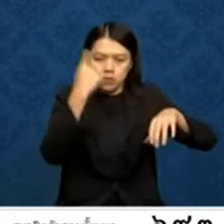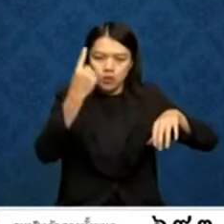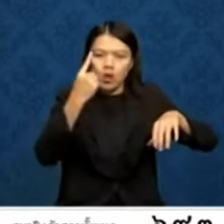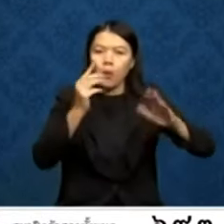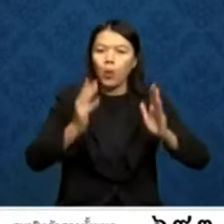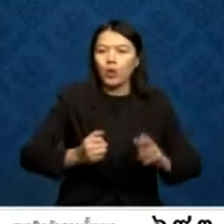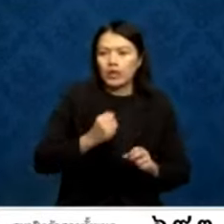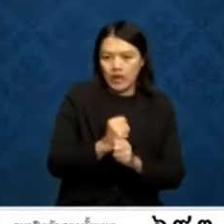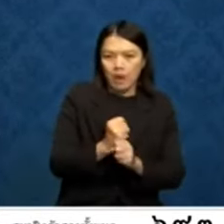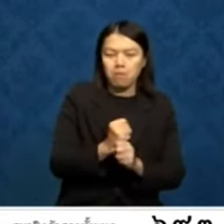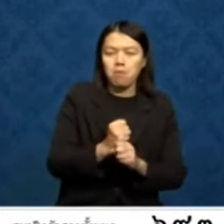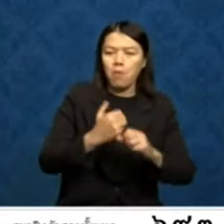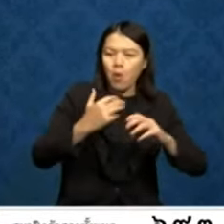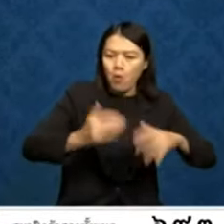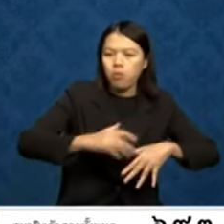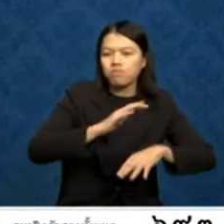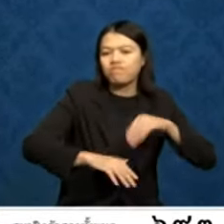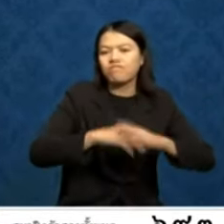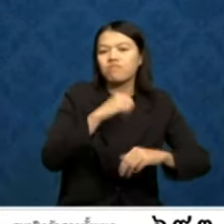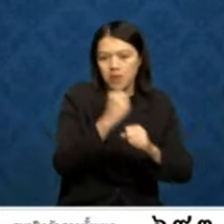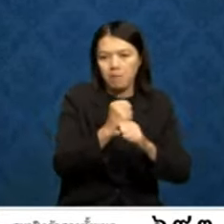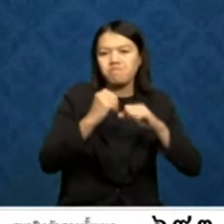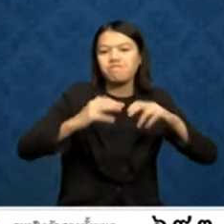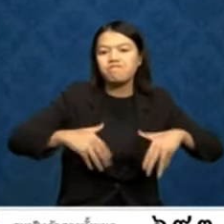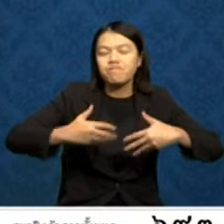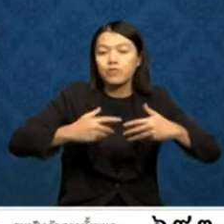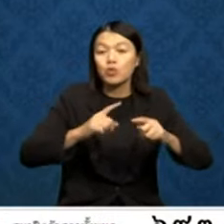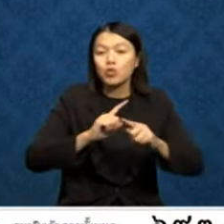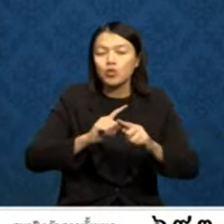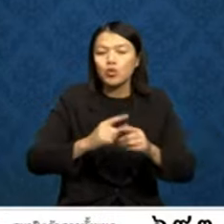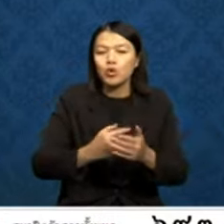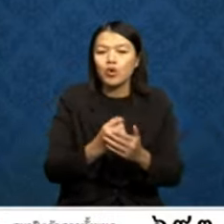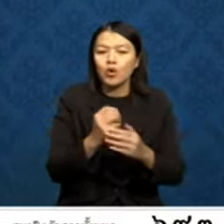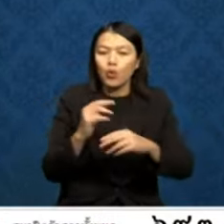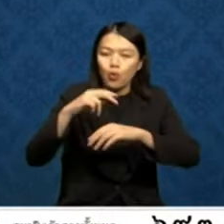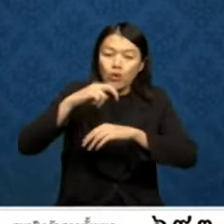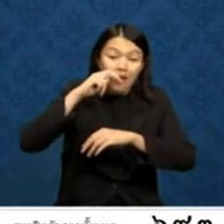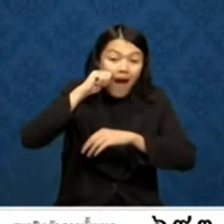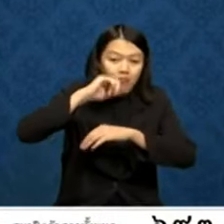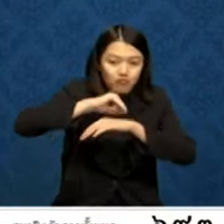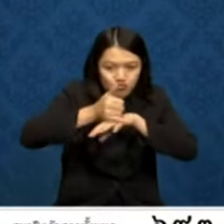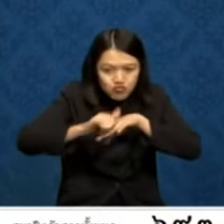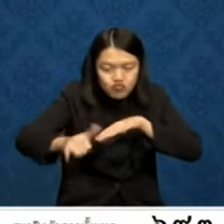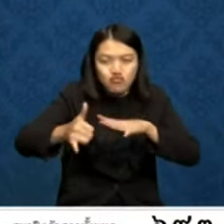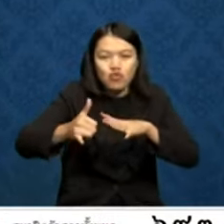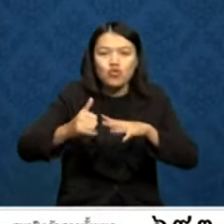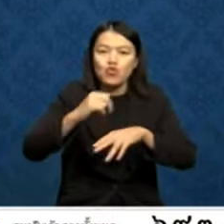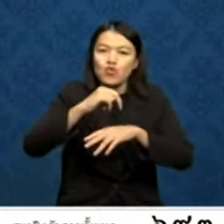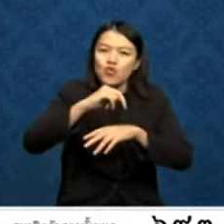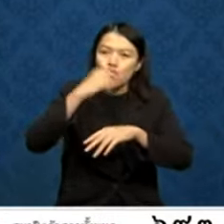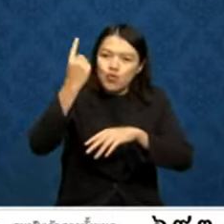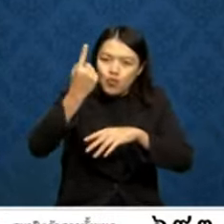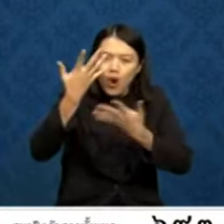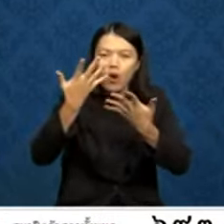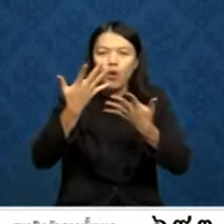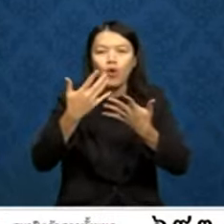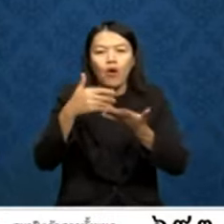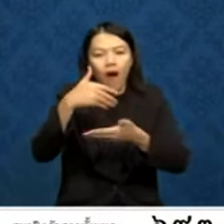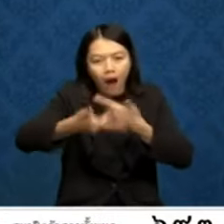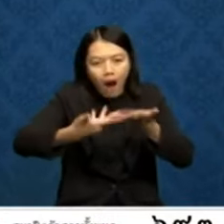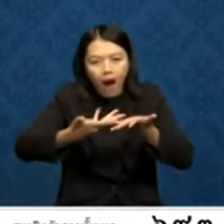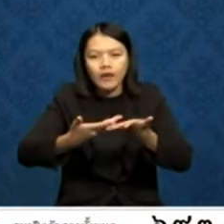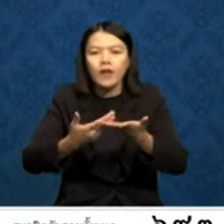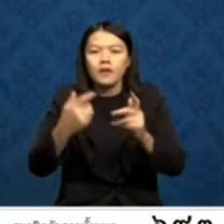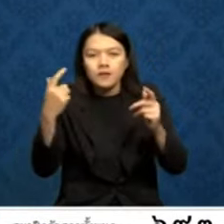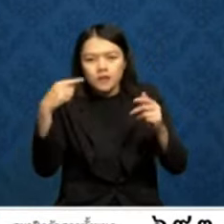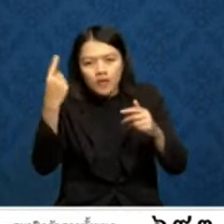างขึ้น man-made destinations เช่นสวนน้ำสวนสนุกศูนย์การค้าสถานบันเทิงครบว